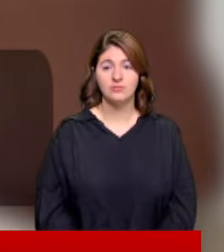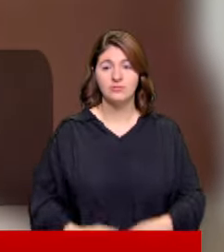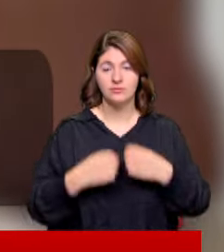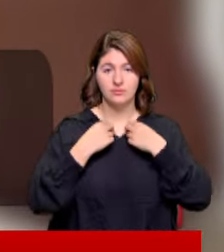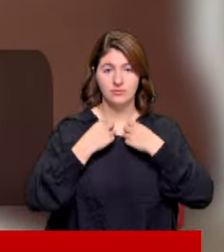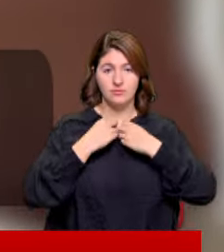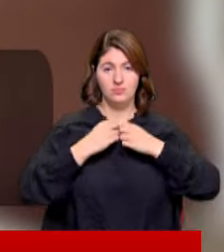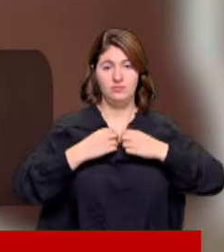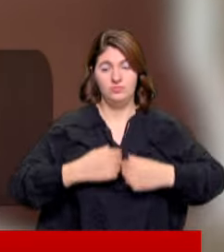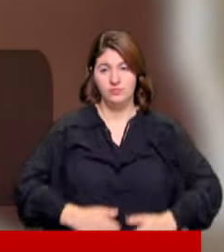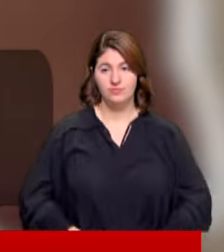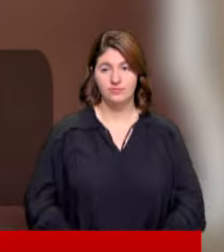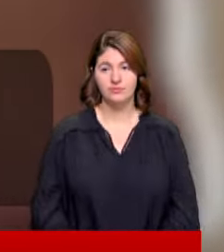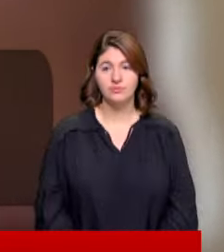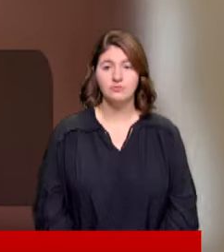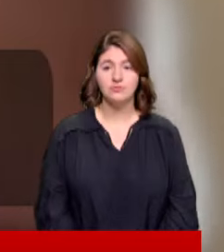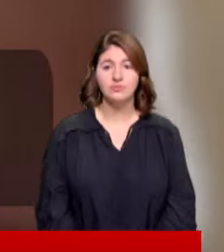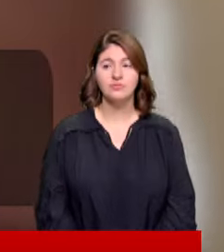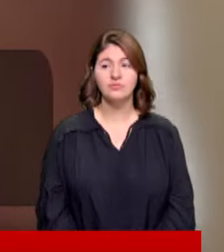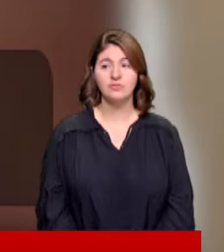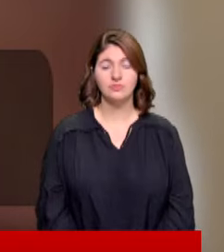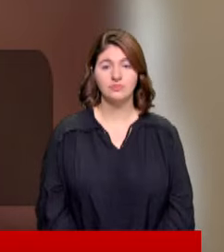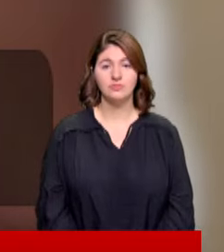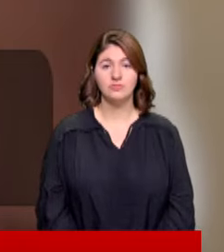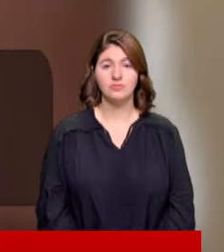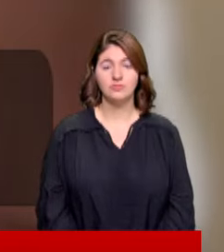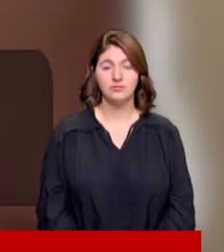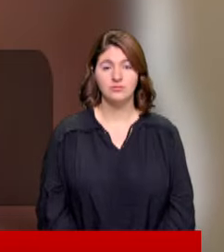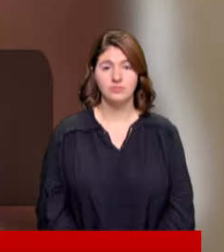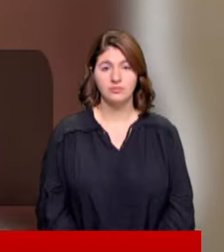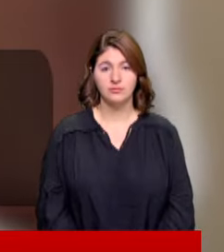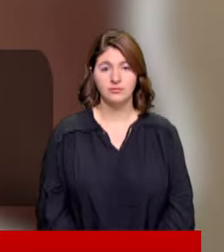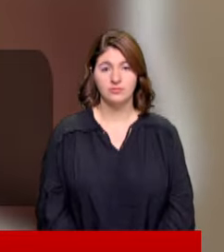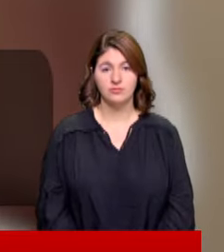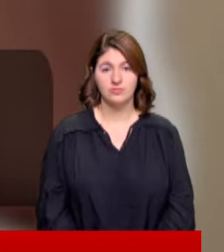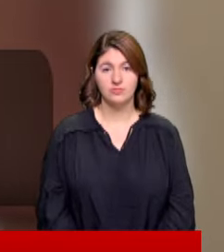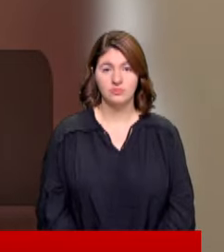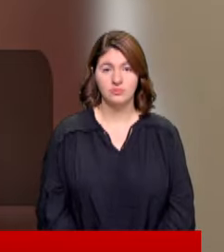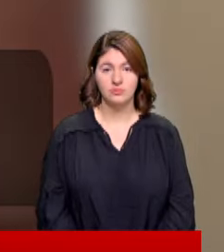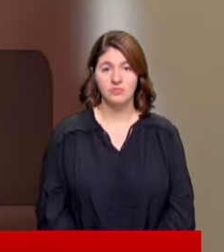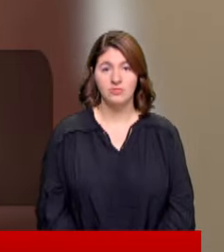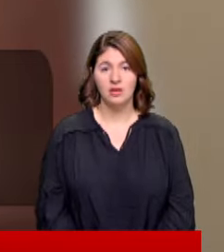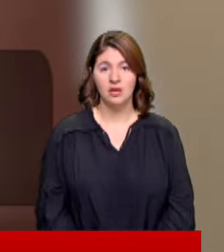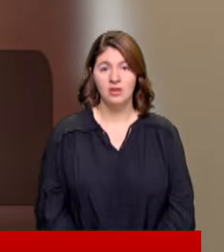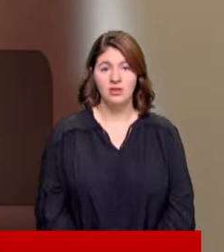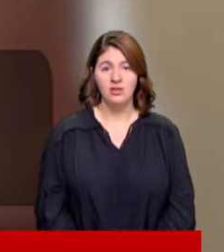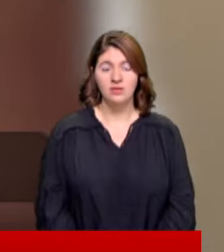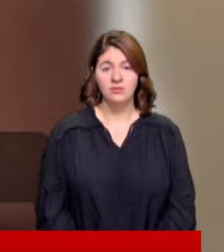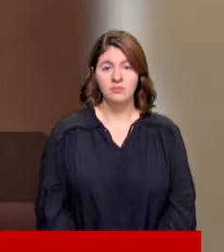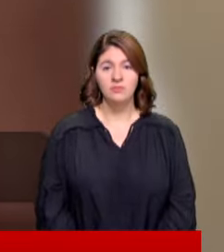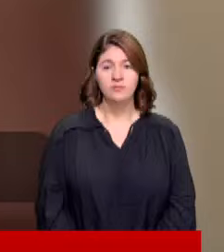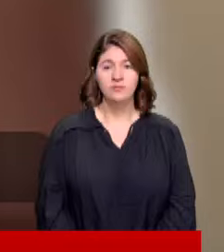hükümet sistemini ortadan kaldıracak ve güçlendirilmiş parlamenter sistemi hayata geçirecek bir anayasa